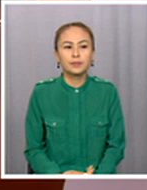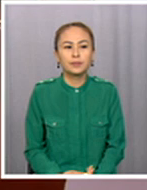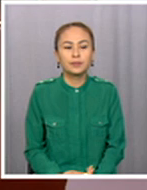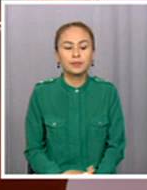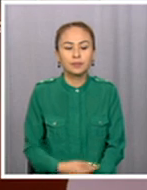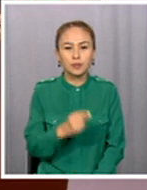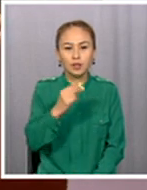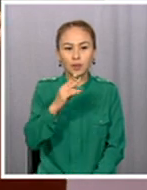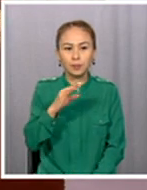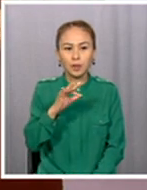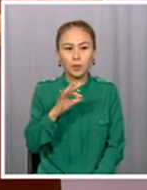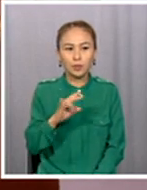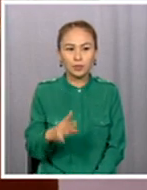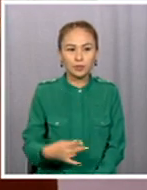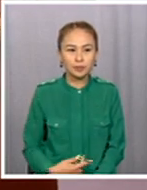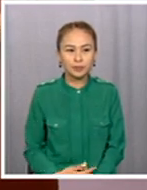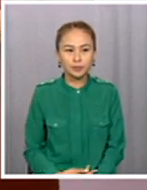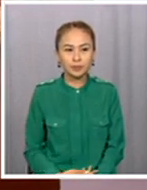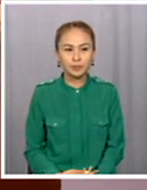Чемпион.